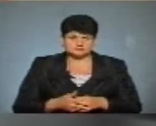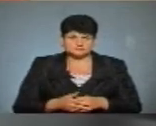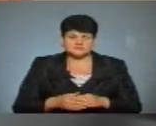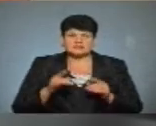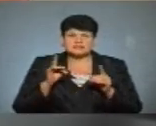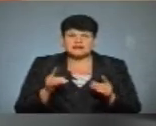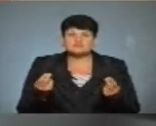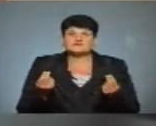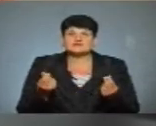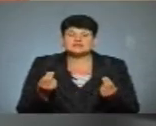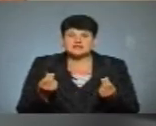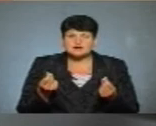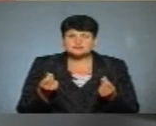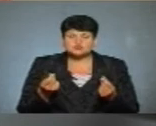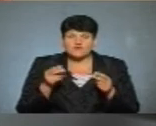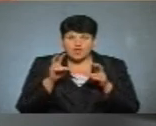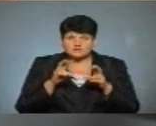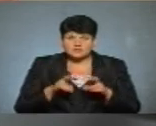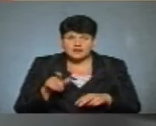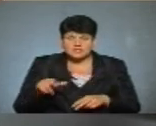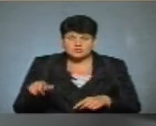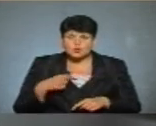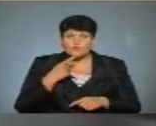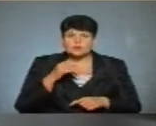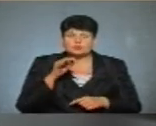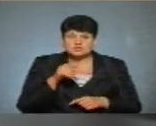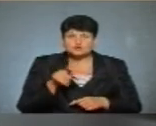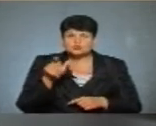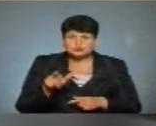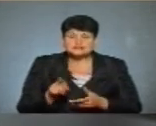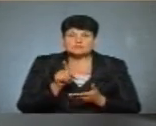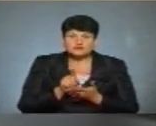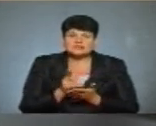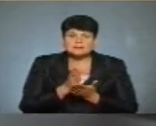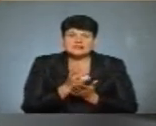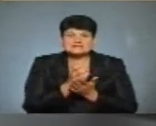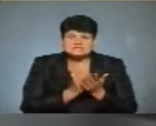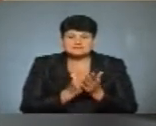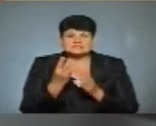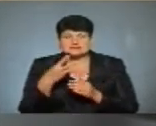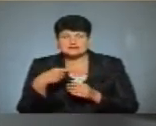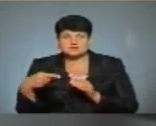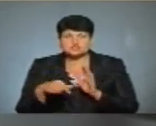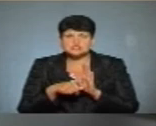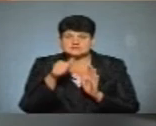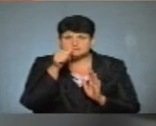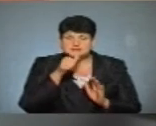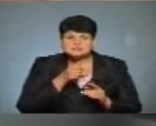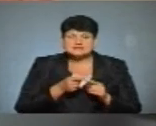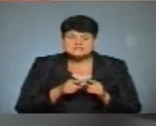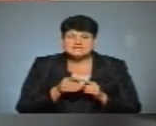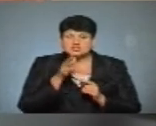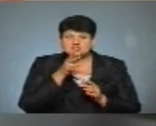Навіть фінансові аналітики говорять про те, що людина повинна мати запас на 3-6 місяців. Цей час